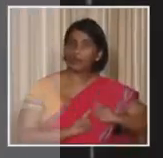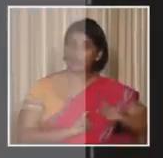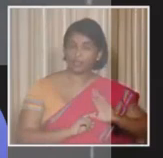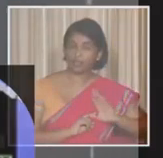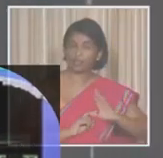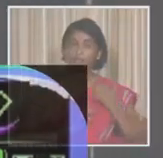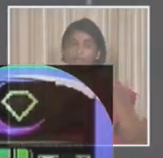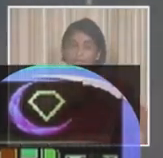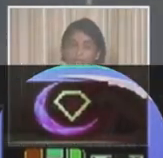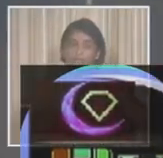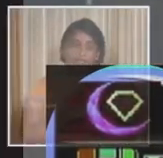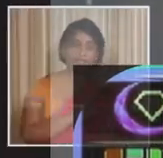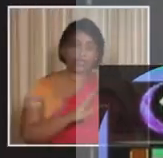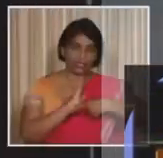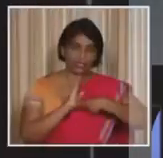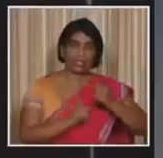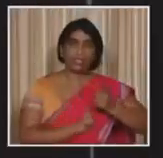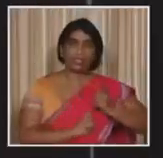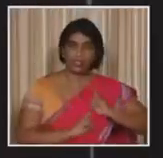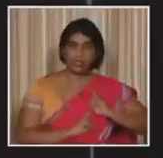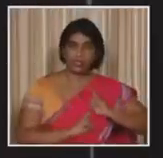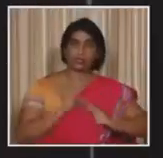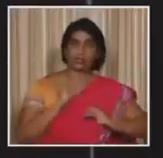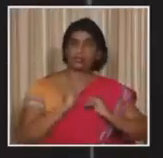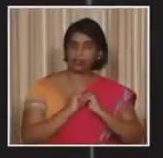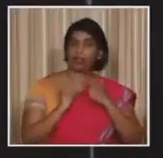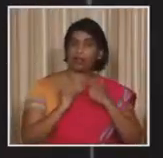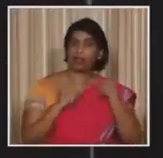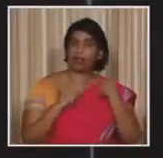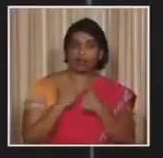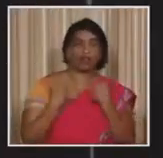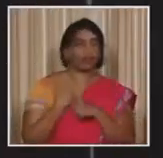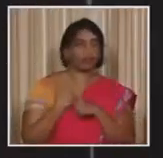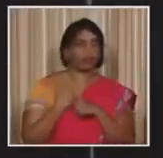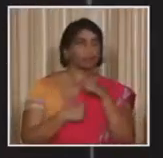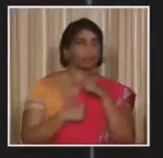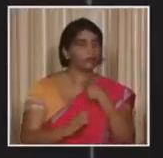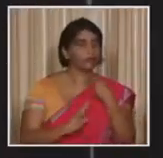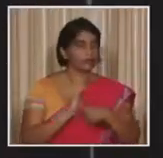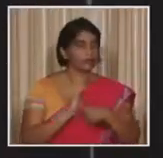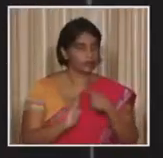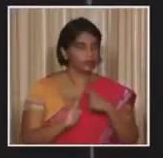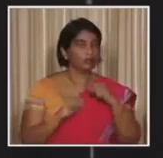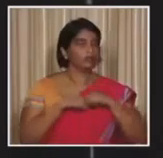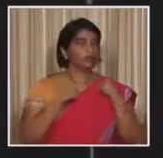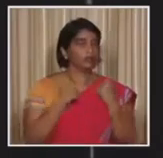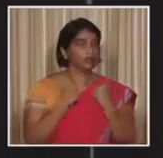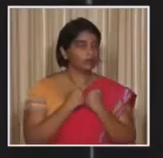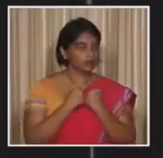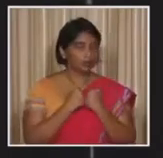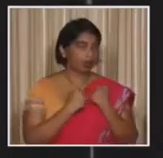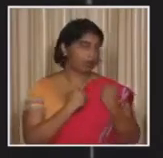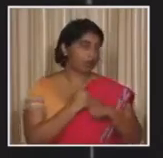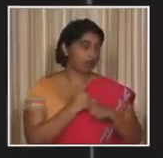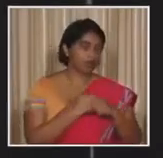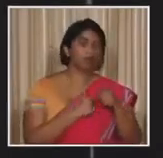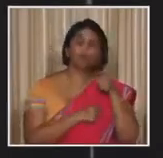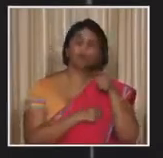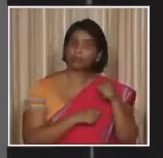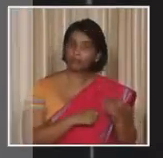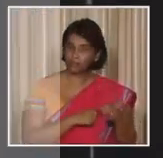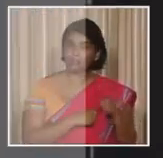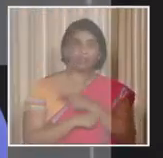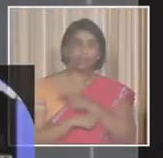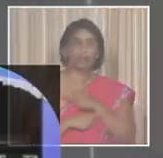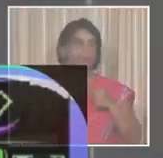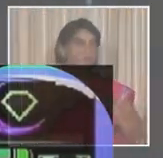උගන්වන්න හදනවා. මෙතෙන්දී අපේ කැනඩාවේ ඉන්න අපේ සහෝදරවරු ශ්‍රී ලංකන් කැනේඩියන් ඇක්ෂන් කොලීෂන් කියලා එකක් හදලා තියෙනවා. ඒ වගේම ශ්‍රී ලංකා